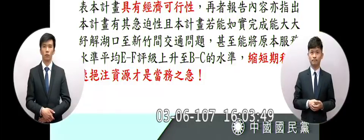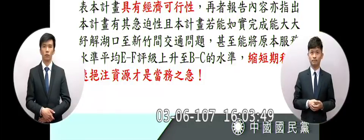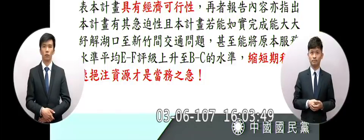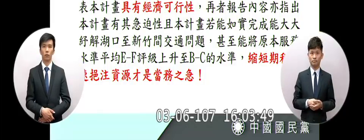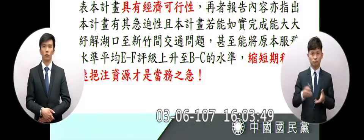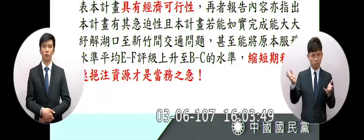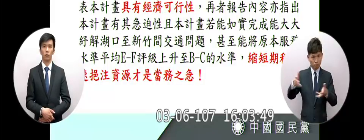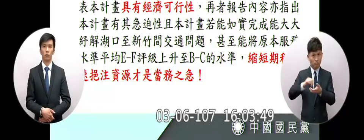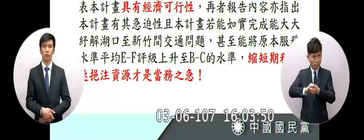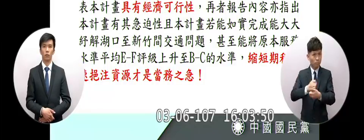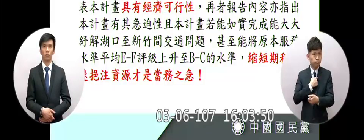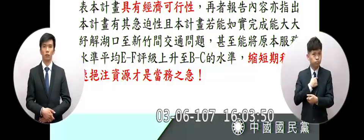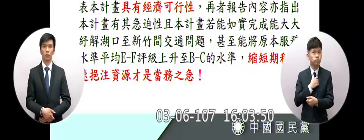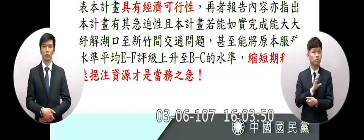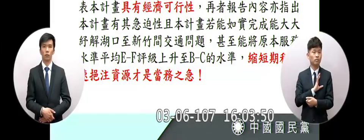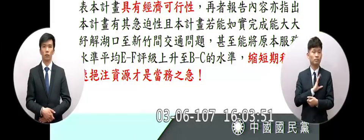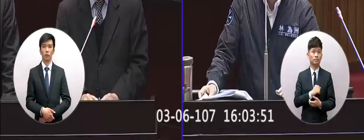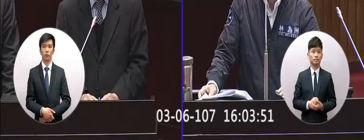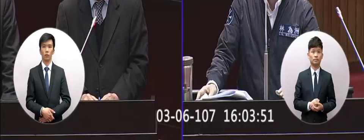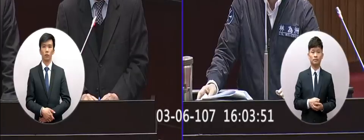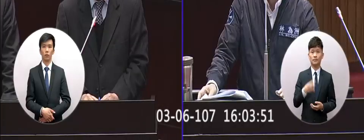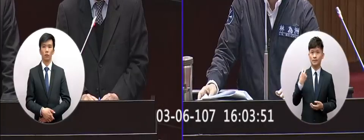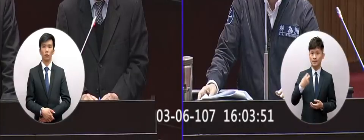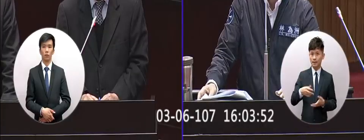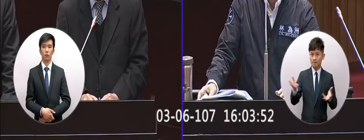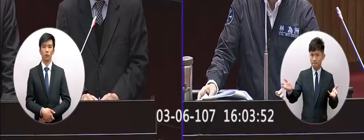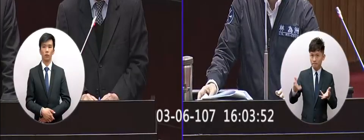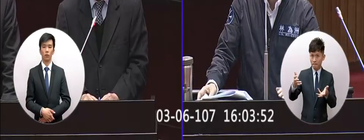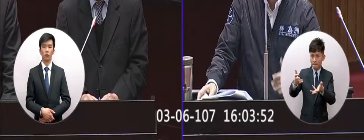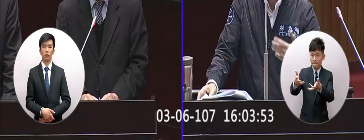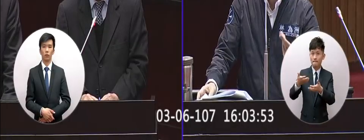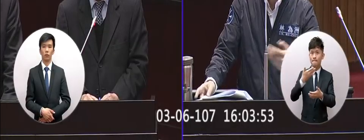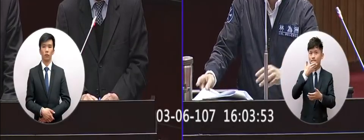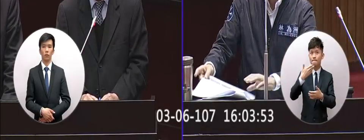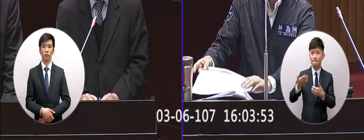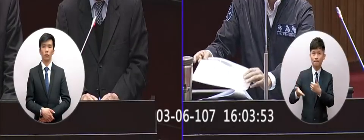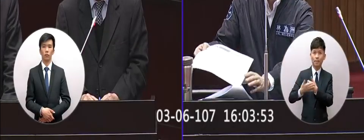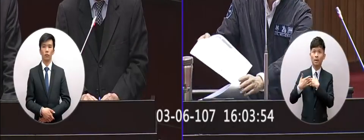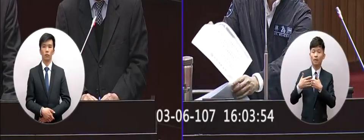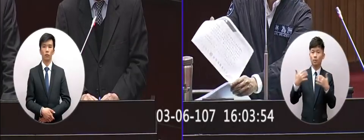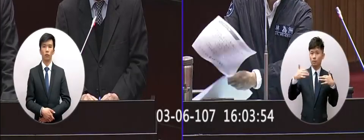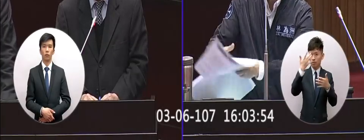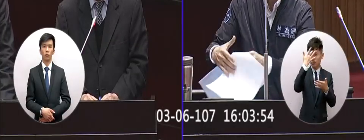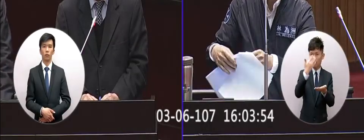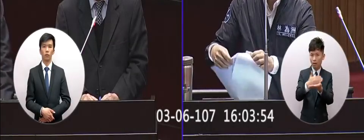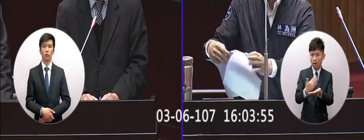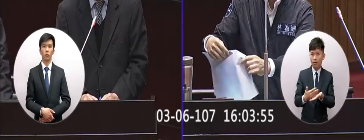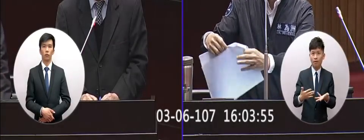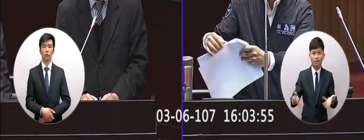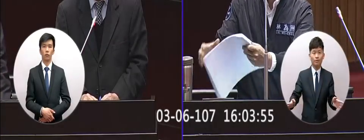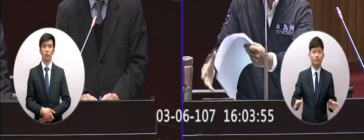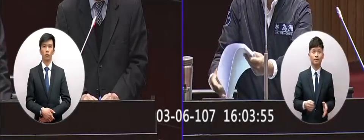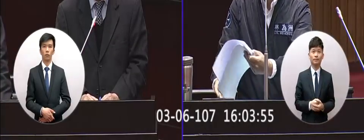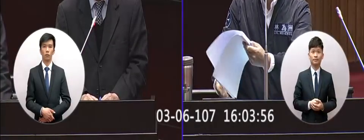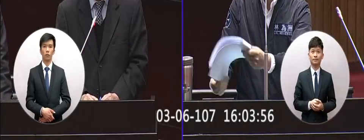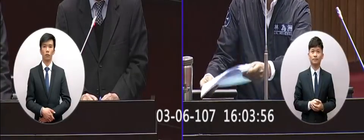需要来做的哦，然后也值得来做的，它可以解决很多问题。下一页，